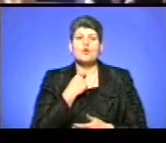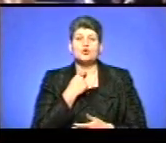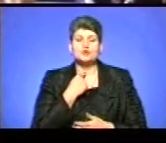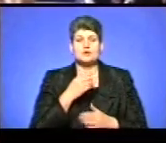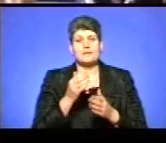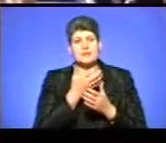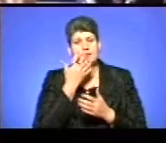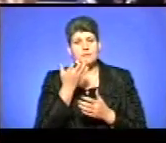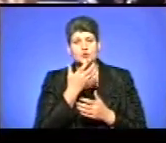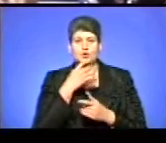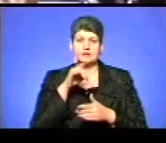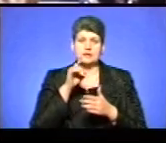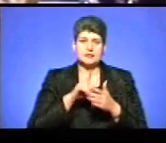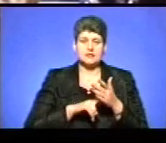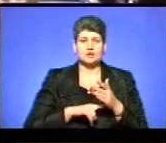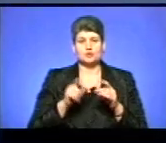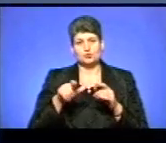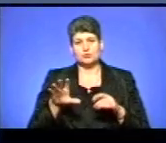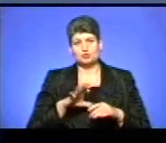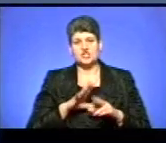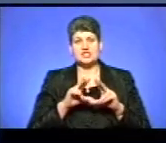надію, і щоб люди були щасливими.